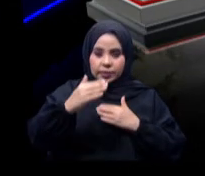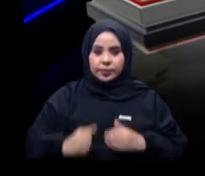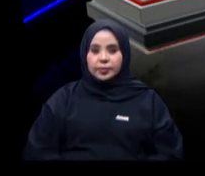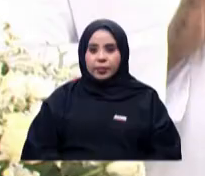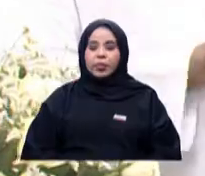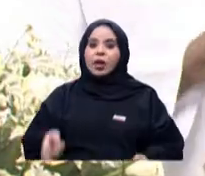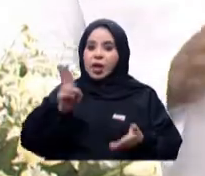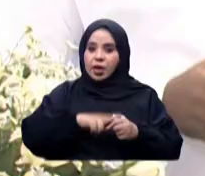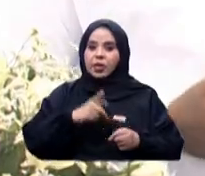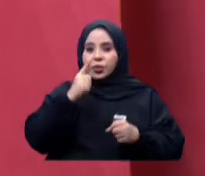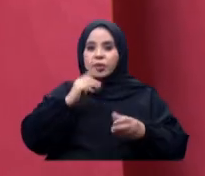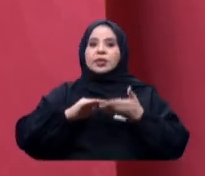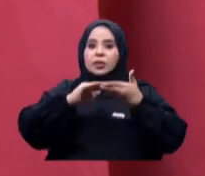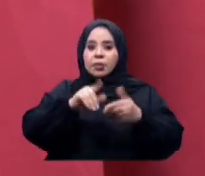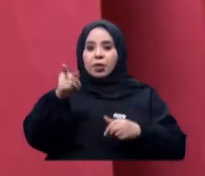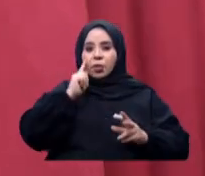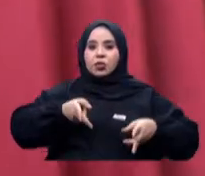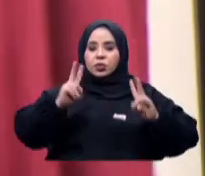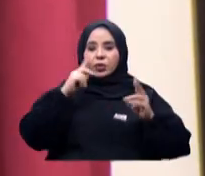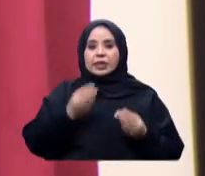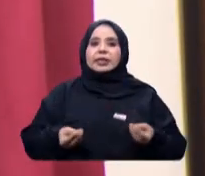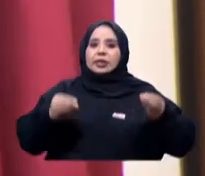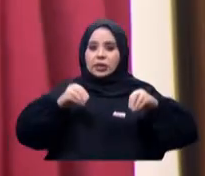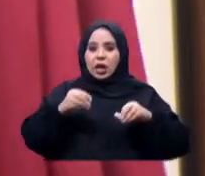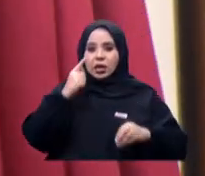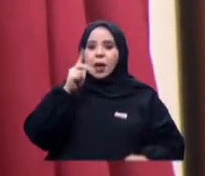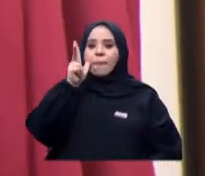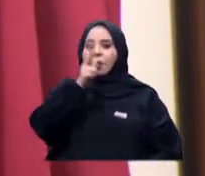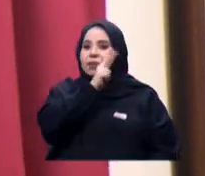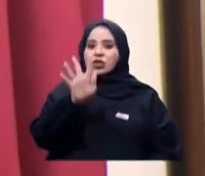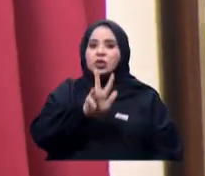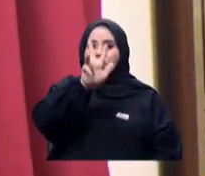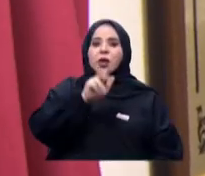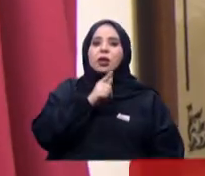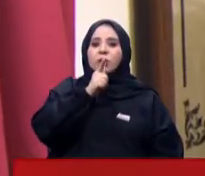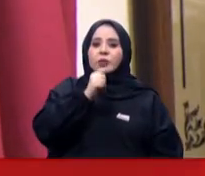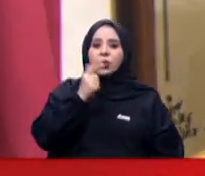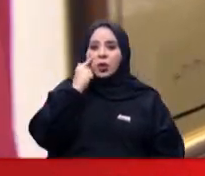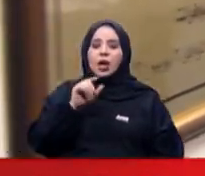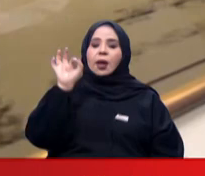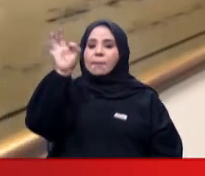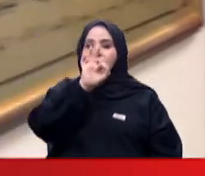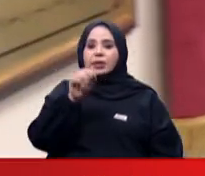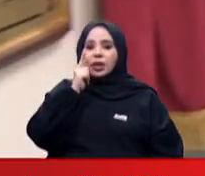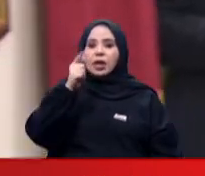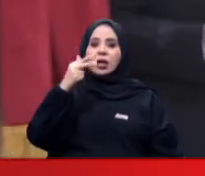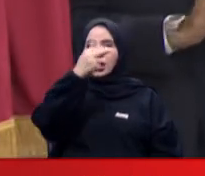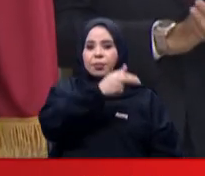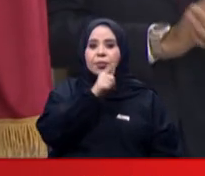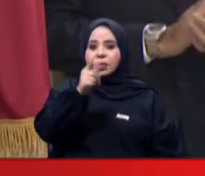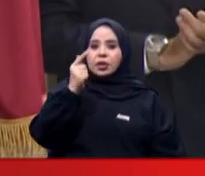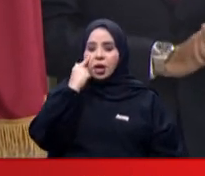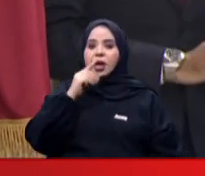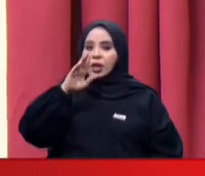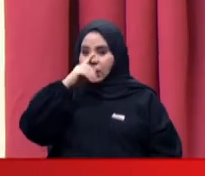القادمة. وسيساهم هذا المشروع في تزويد المحافظة الشمالية وبالأخص قرى المنطقة الغربية بالطاقة المطلوبة، ويعزز من